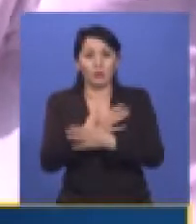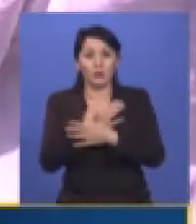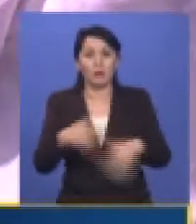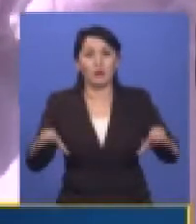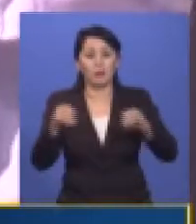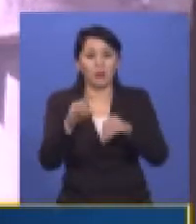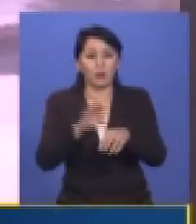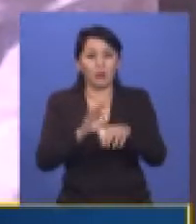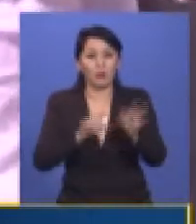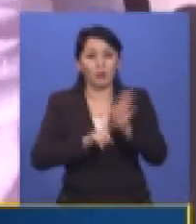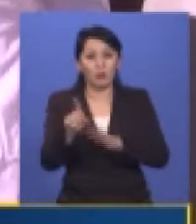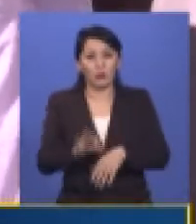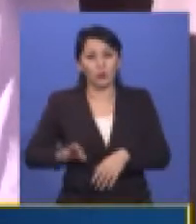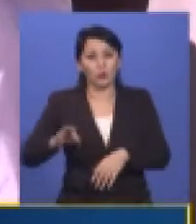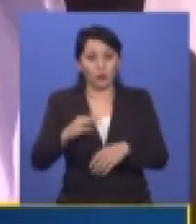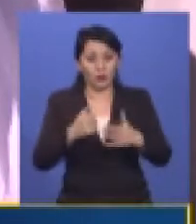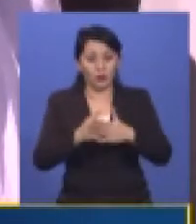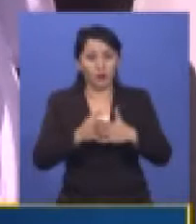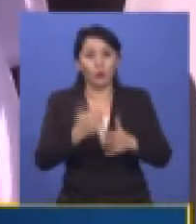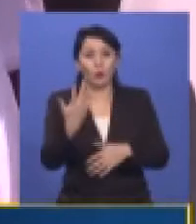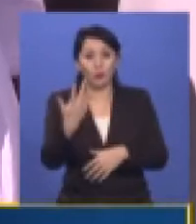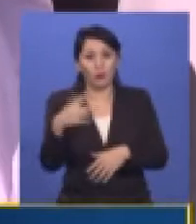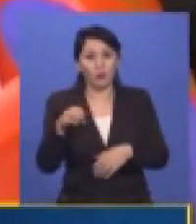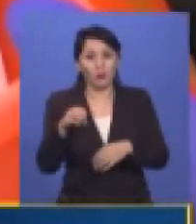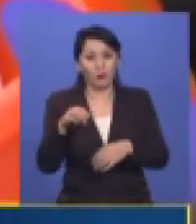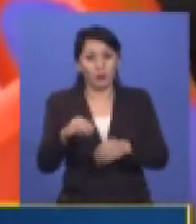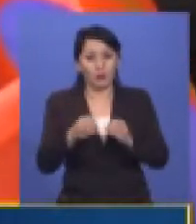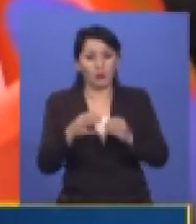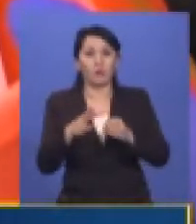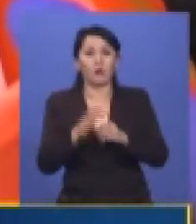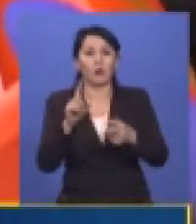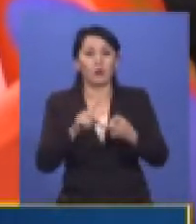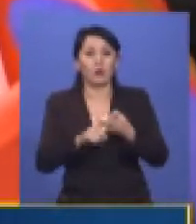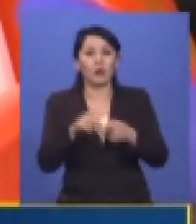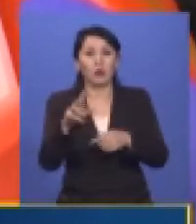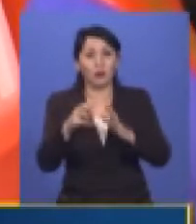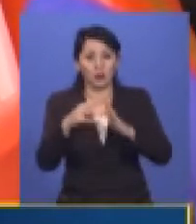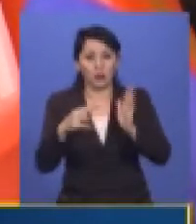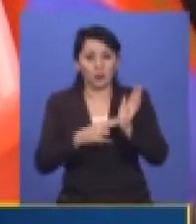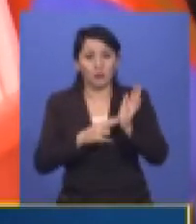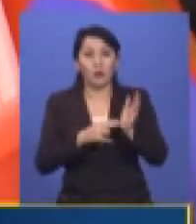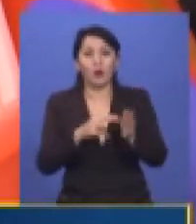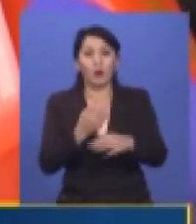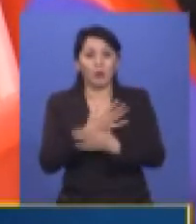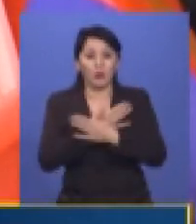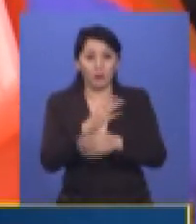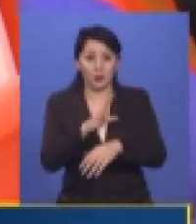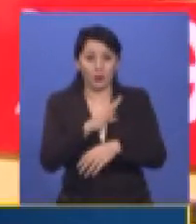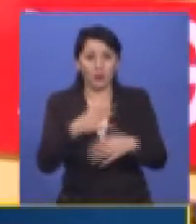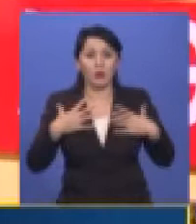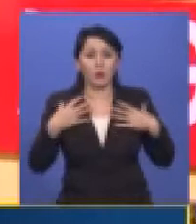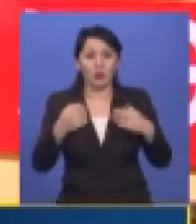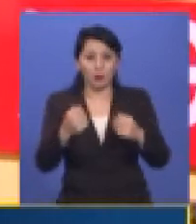жұмды. Жалпы індет басталғалы облыс бойынша осы күнге дейін 30015 тұрғын коронавирус жұқтырып, 317 жерлесіміз ауырып қайтыс